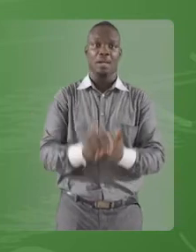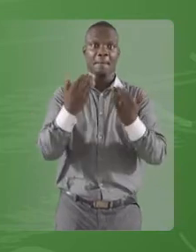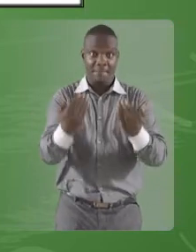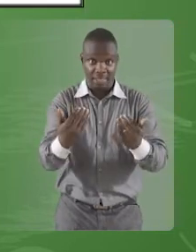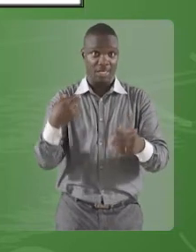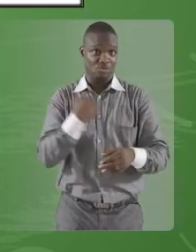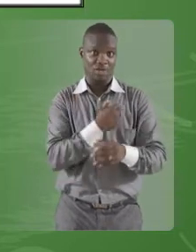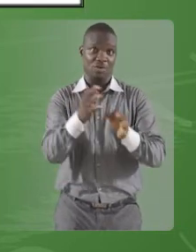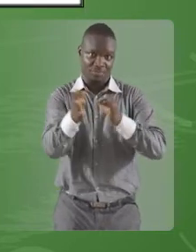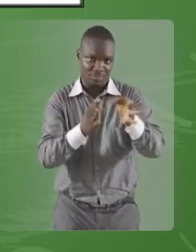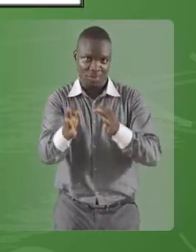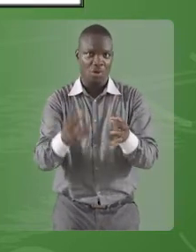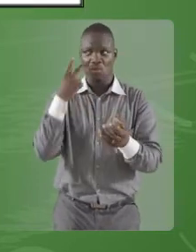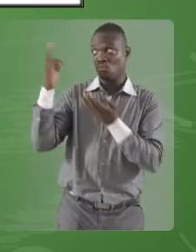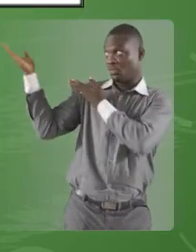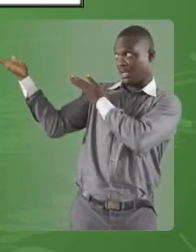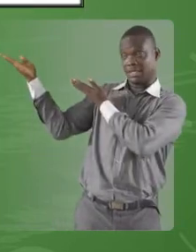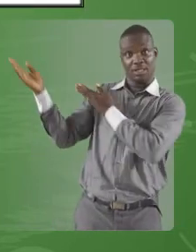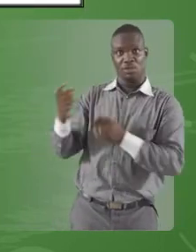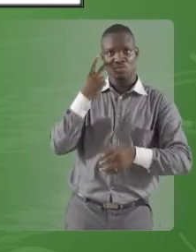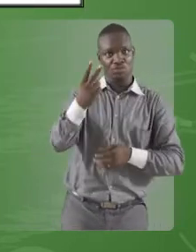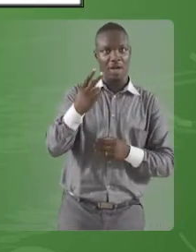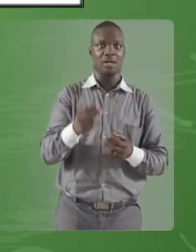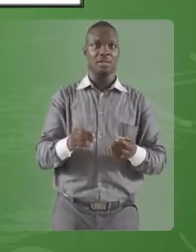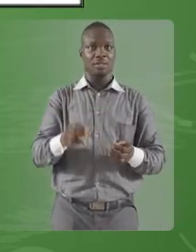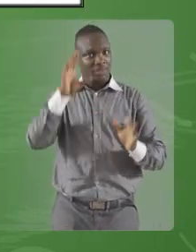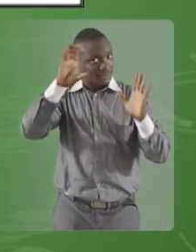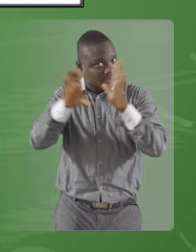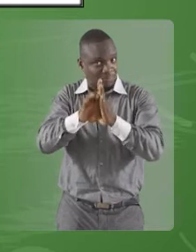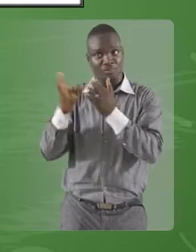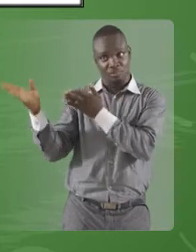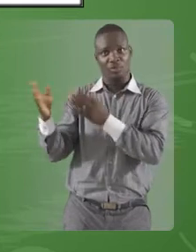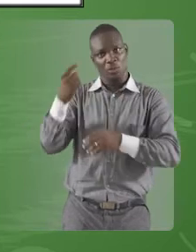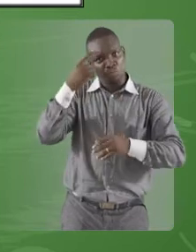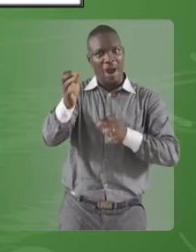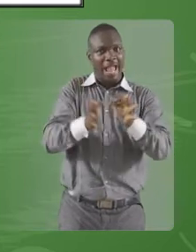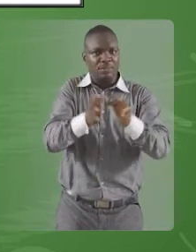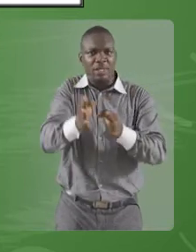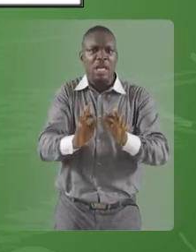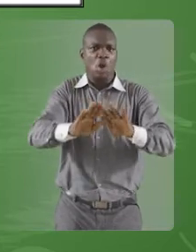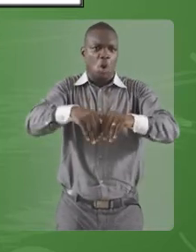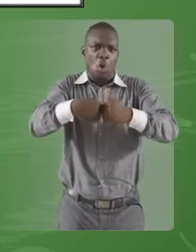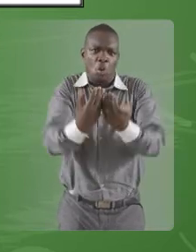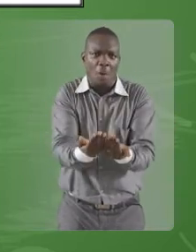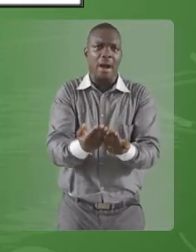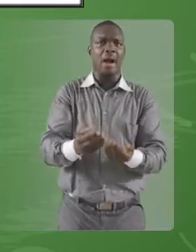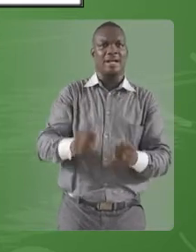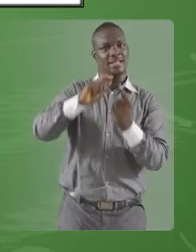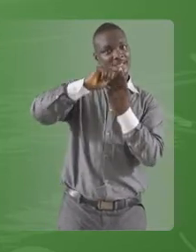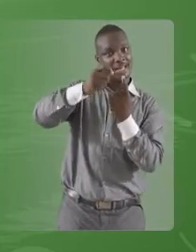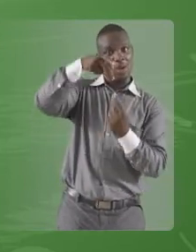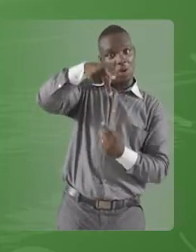vous proposons ce schéma pour expliquer le mécanisme de la formation des grains de